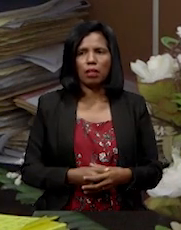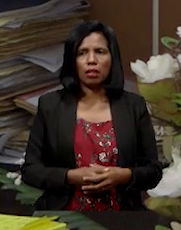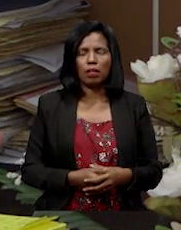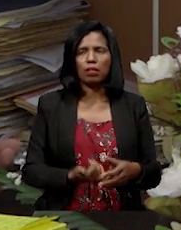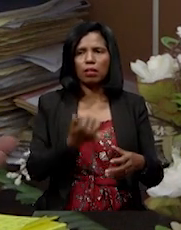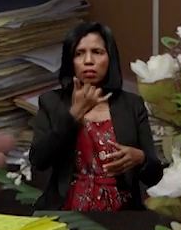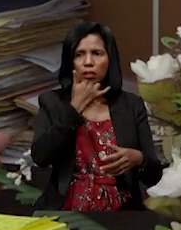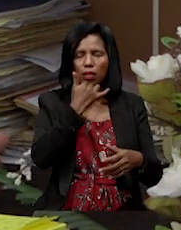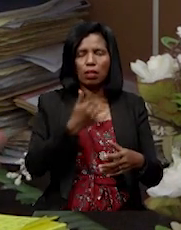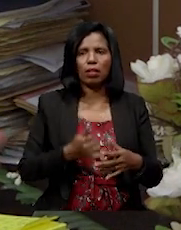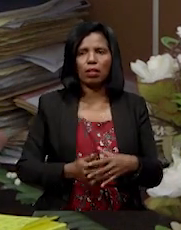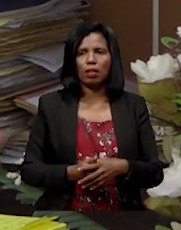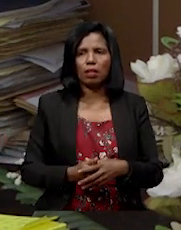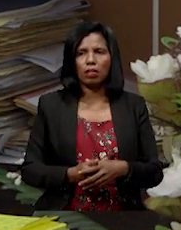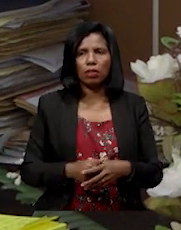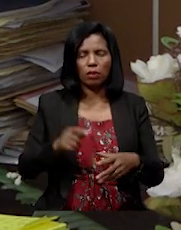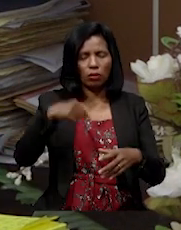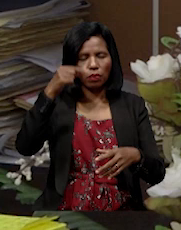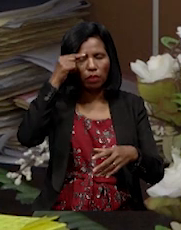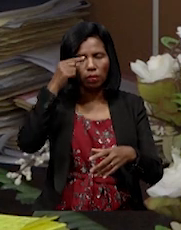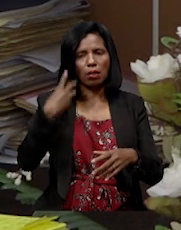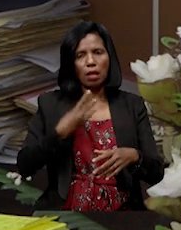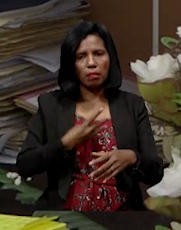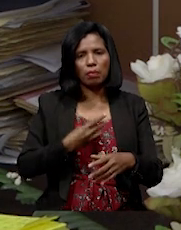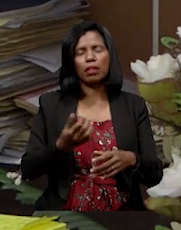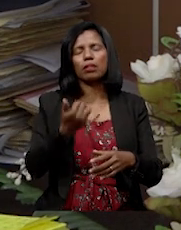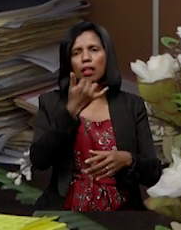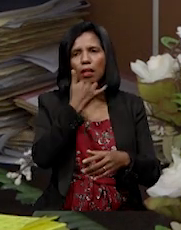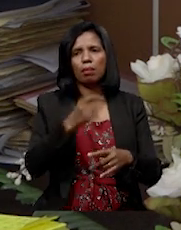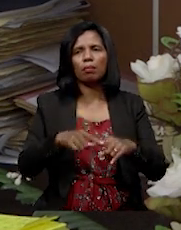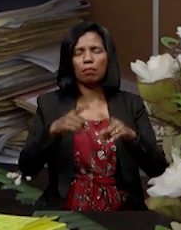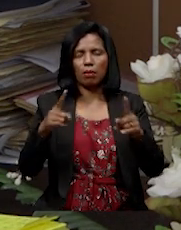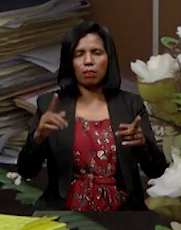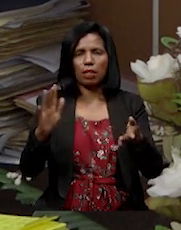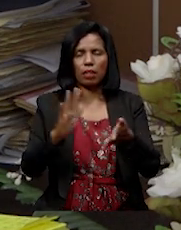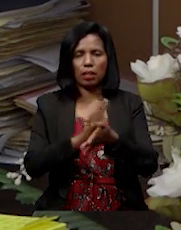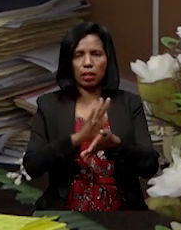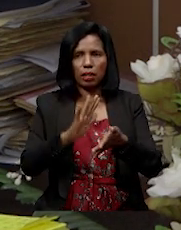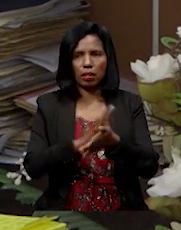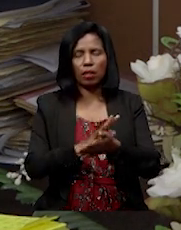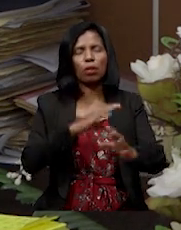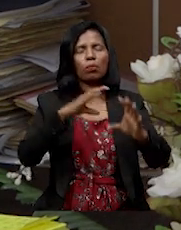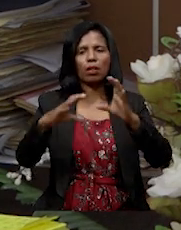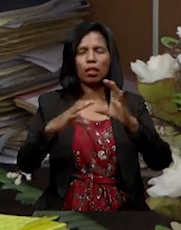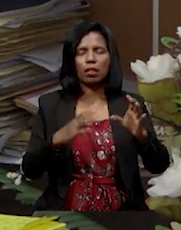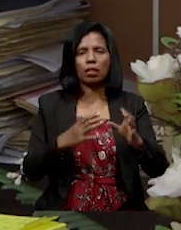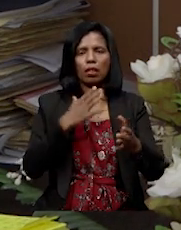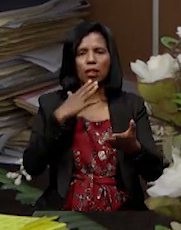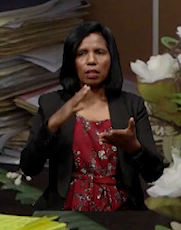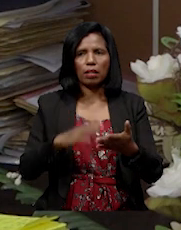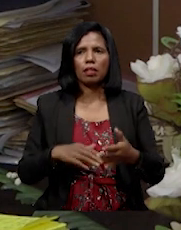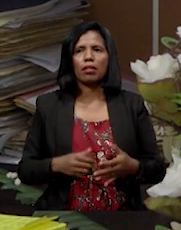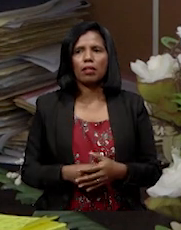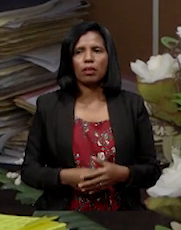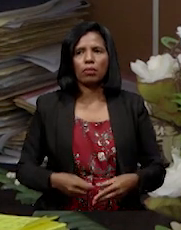salane usi istitso gober dilu kami. Mabe kuamu buat ne daru ma komunikasi lalu iya. Antau afeta